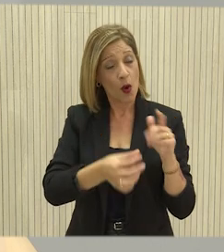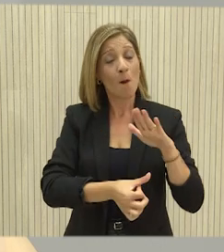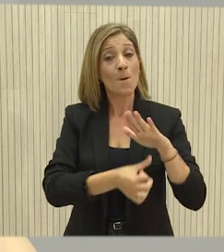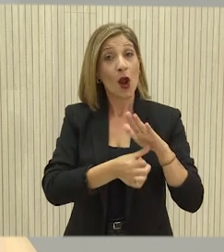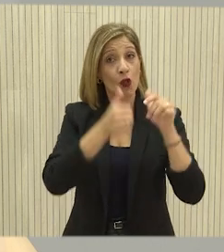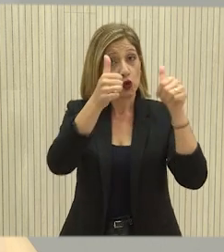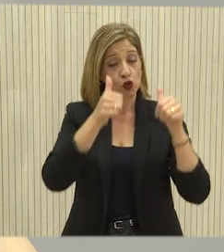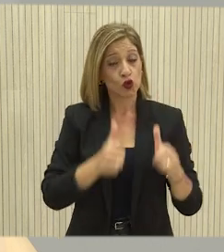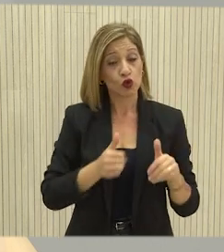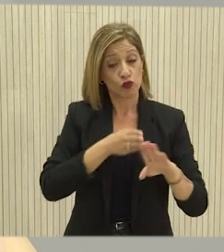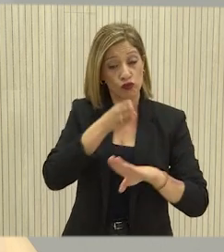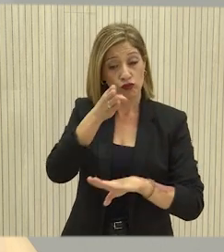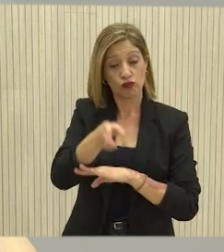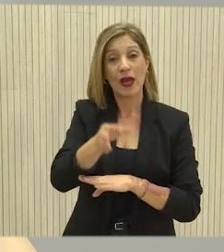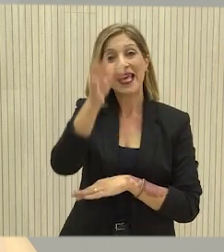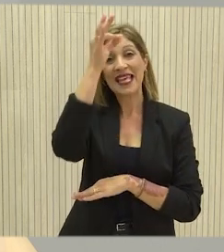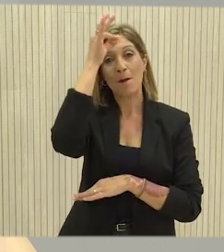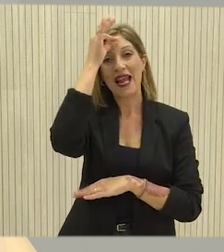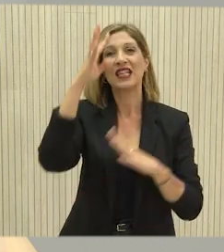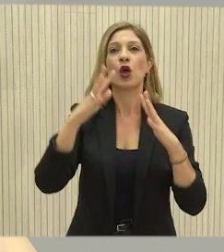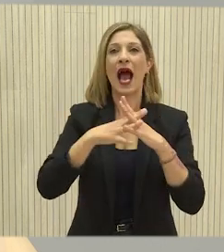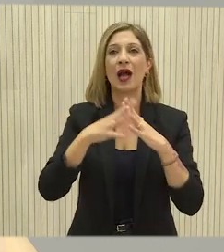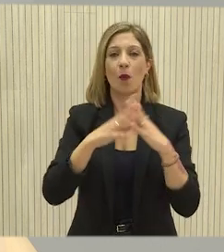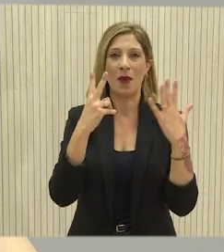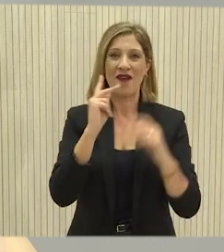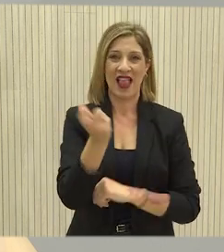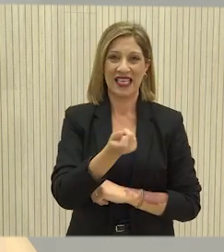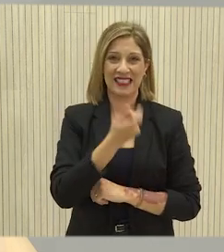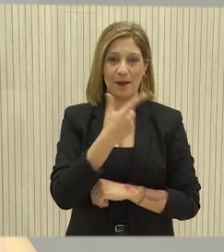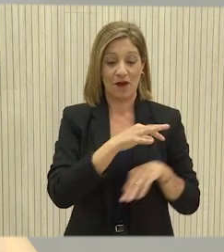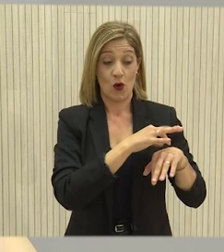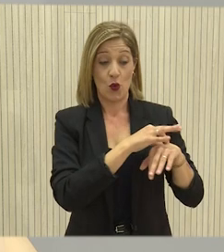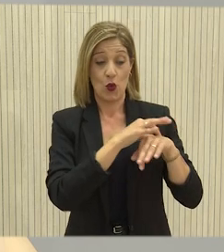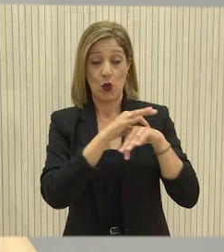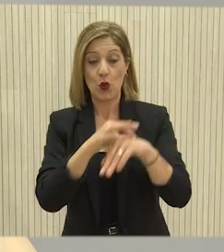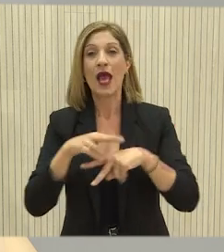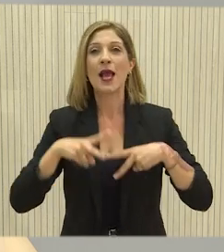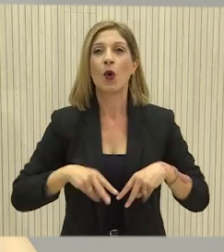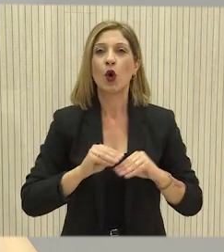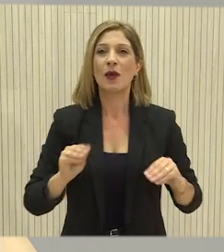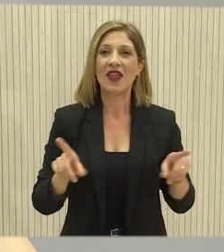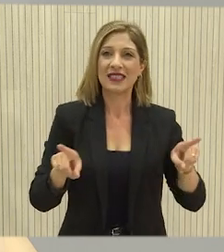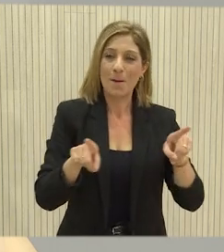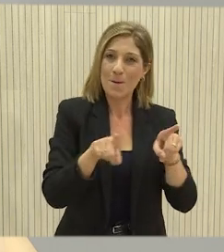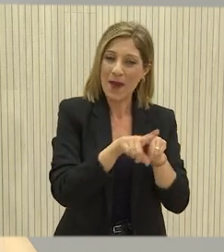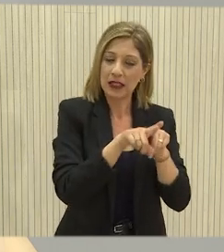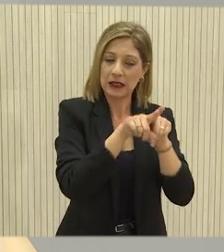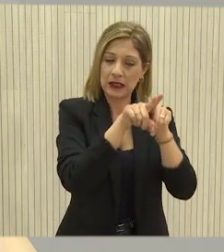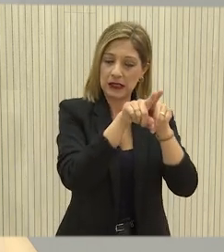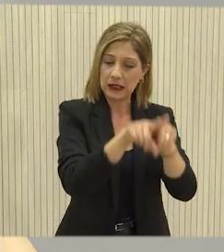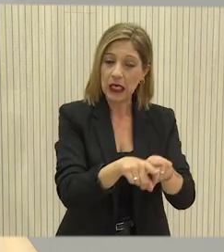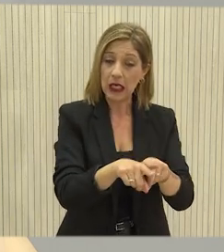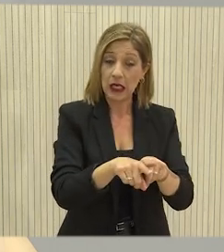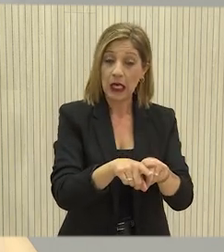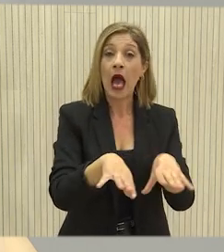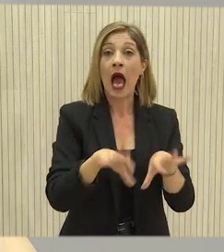εξήγηλε κατά την επίσκεψή του στο Γυμνάσιο Ακροπόλεως την 7η Σεπτεμβρίου, συνοδευόμενος από την Υπουργό Παιδείας, Αθλητισμού και Νεολαίας, σε